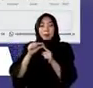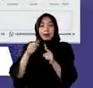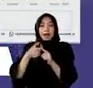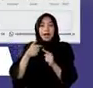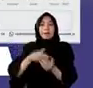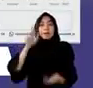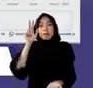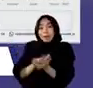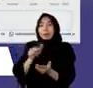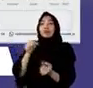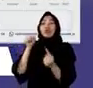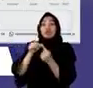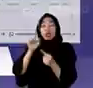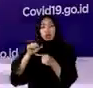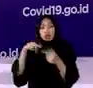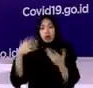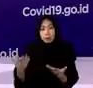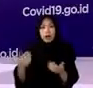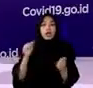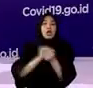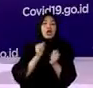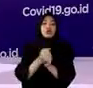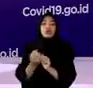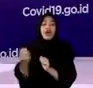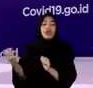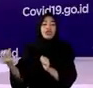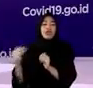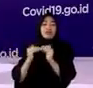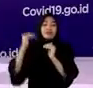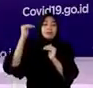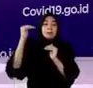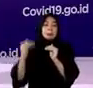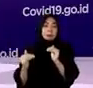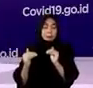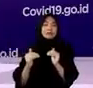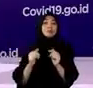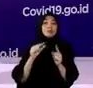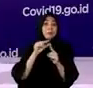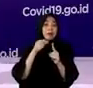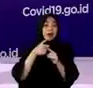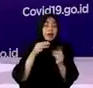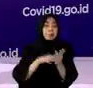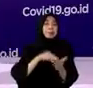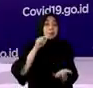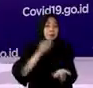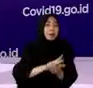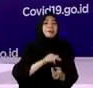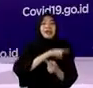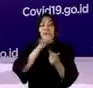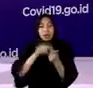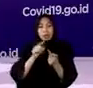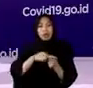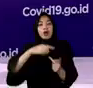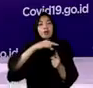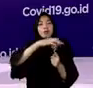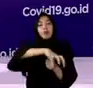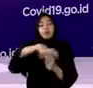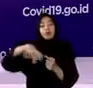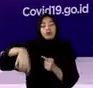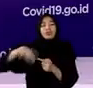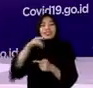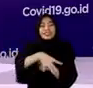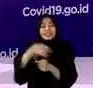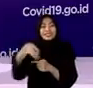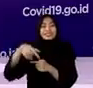menurunkan kasus aktif di masyarakat, khususnya melalui posko yang ada di desa atau kelurahan. Dan posko